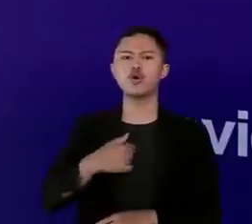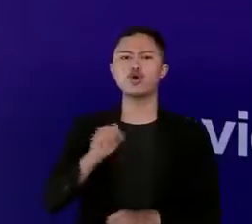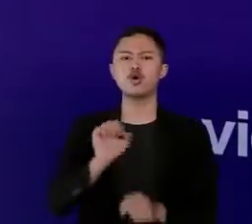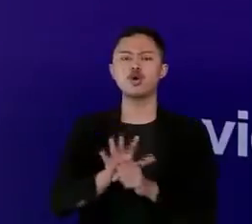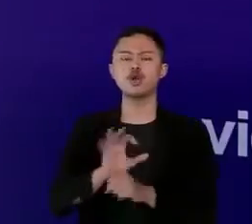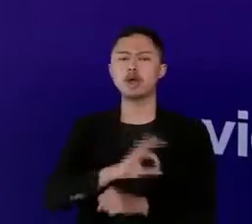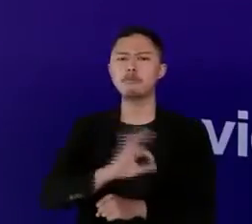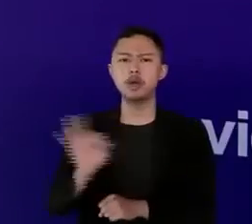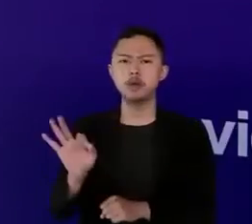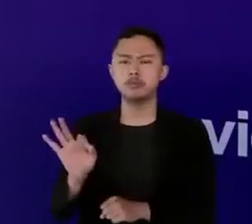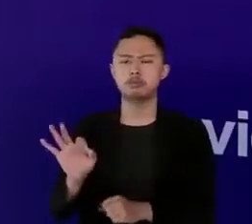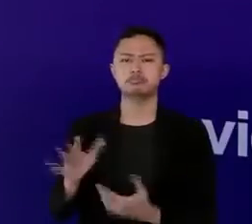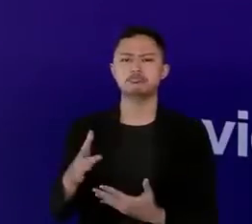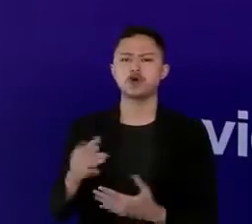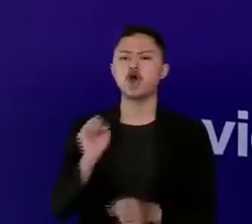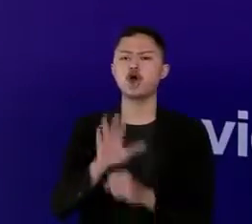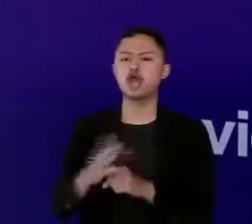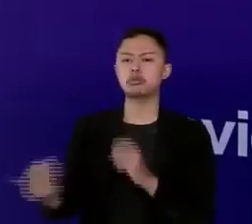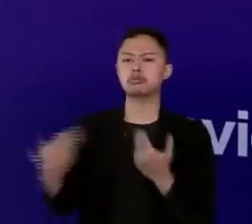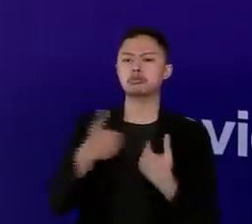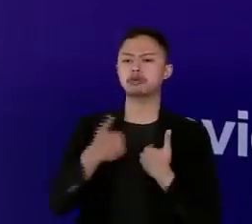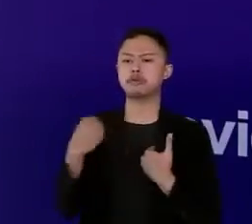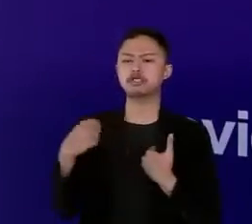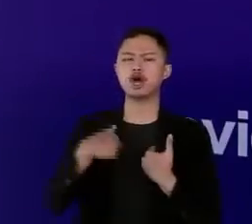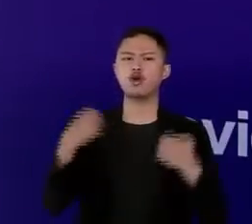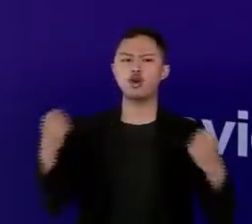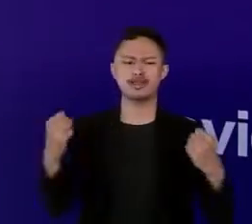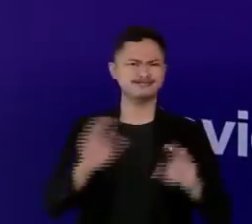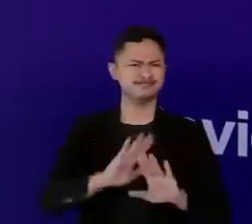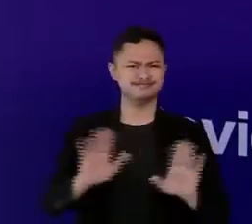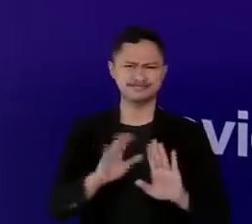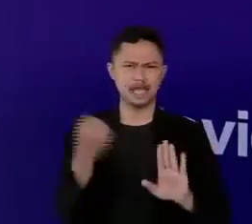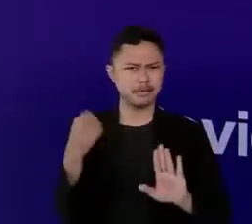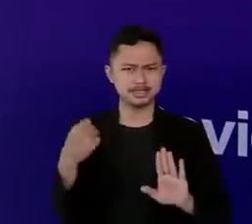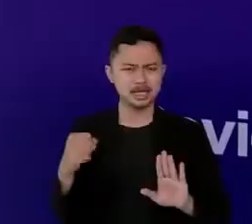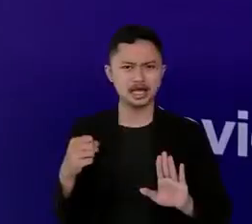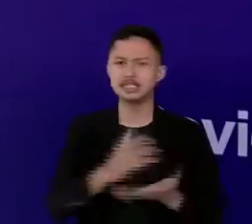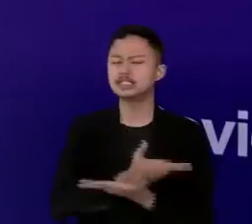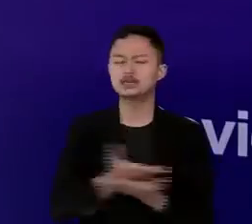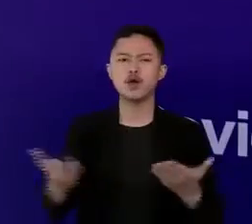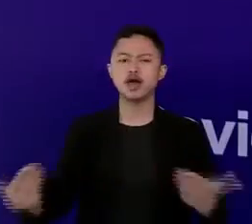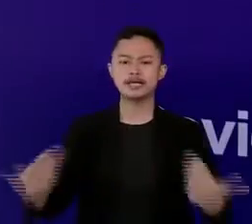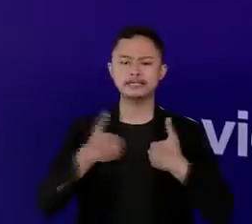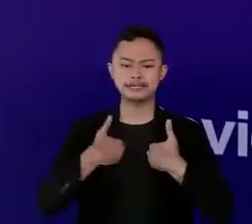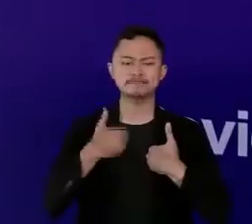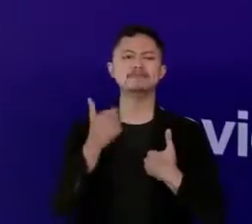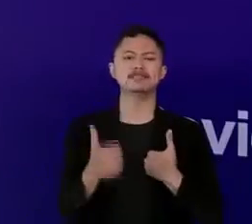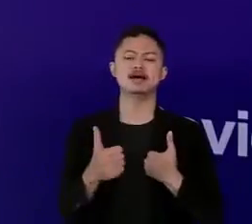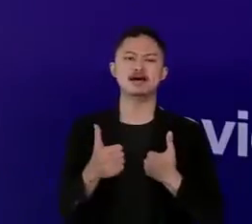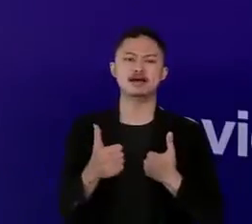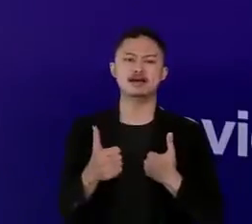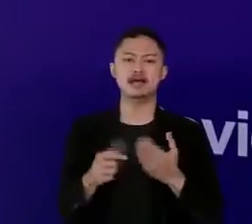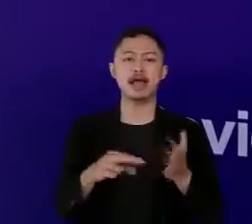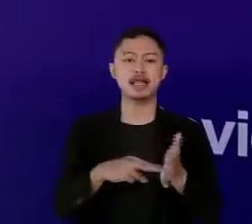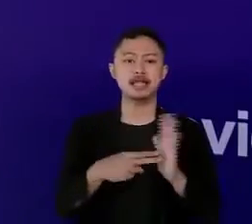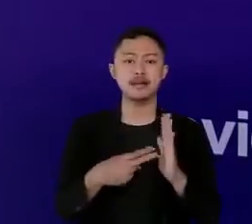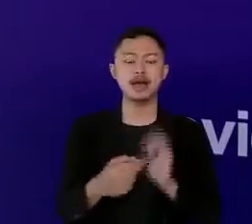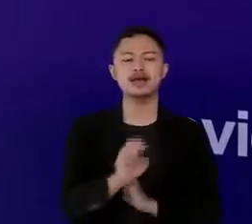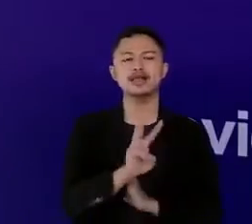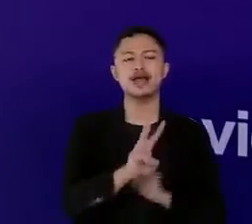atau bagi penyintas untuk tidak terinfeksi maka 3 M atau 5 m dan vaksinasi